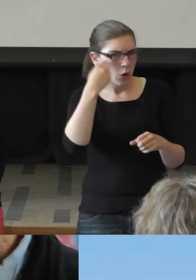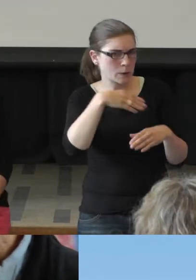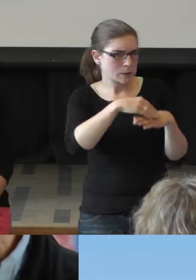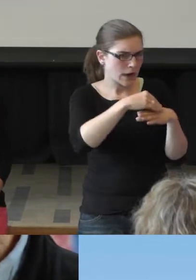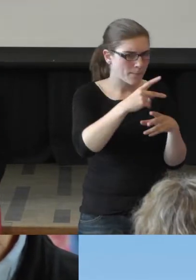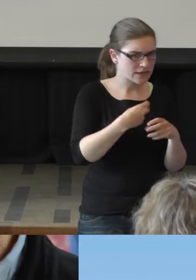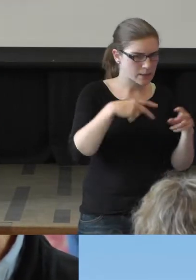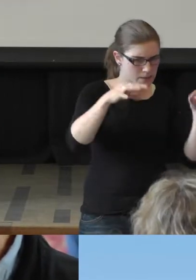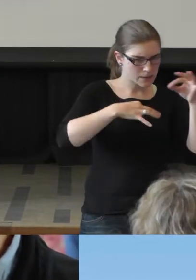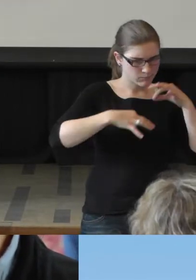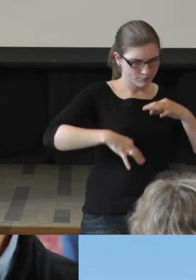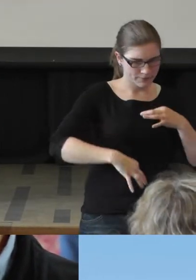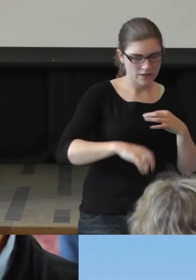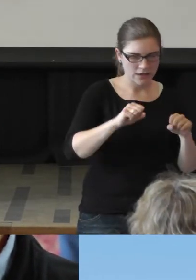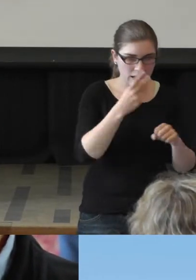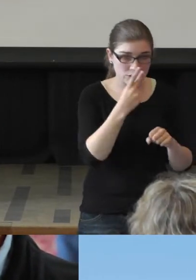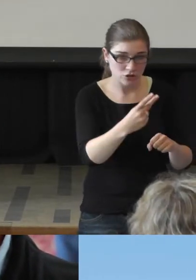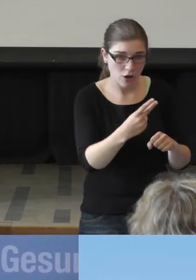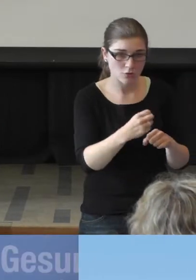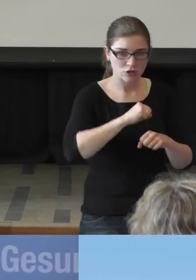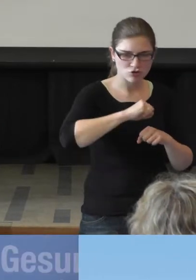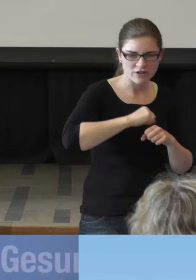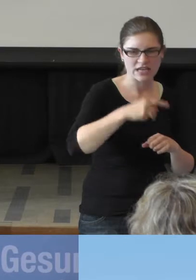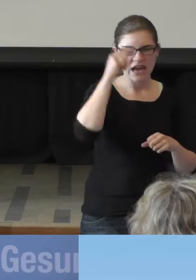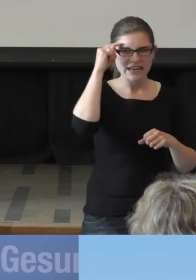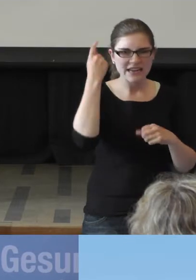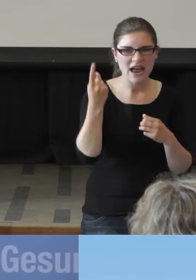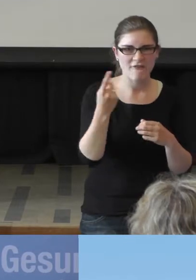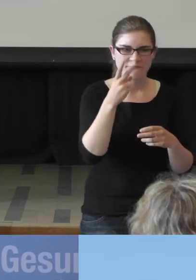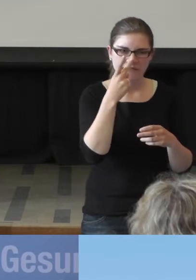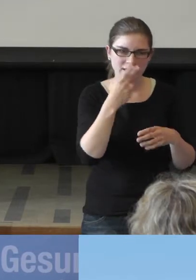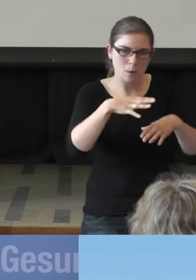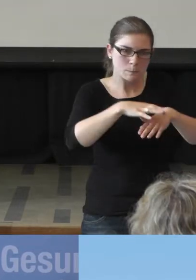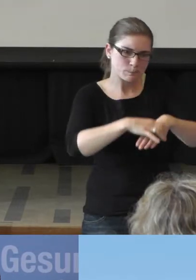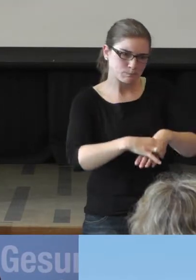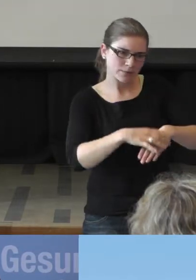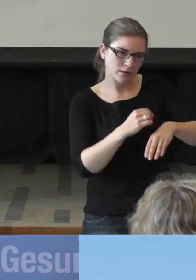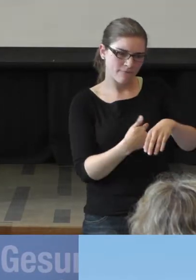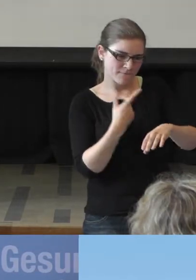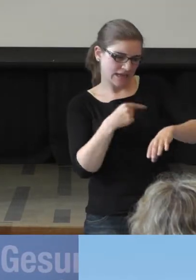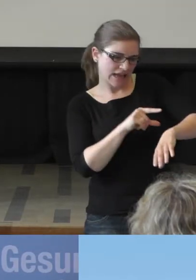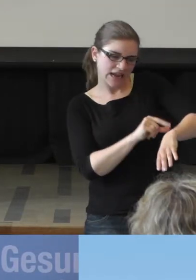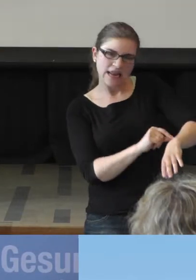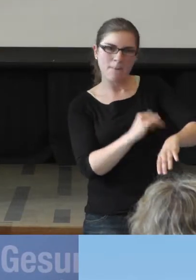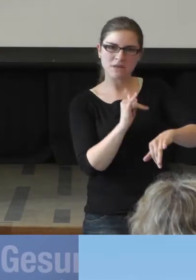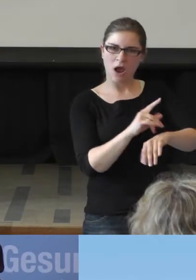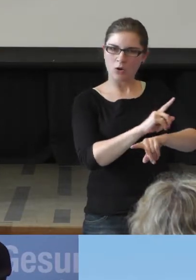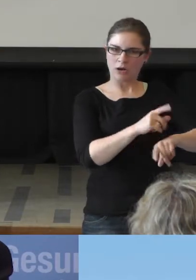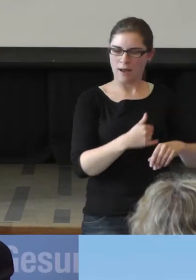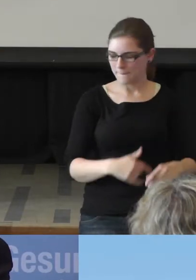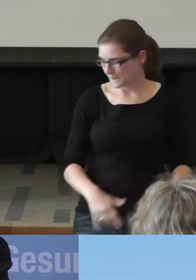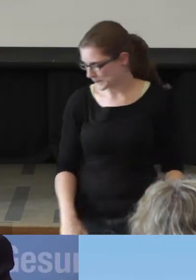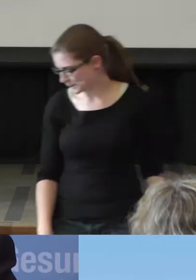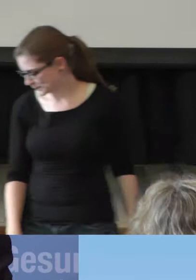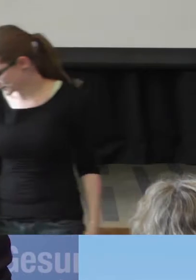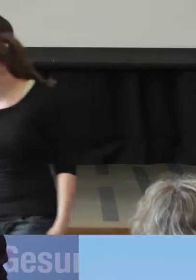der Nervengeschwindigkeit. Der Kollege würde gucken, wie eingeschränkt die Nerven sind und ich habe es unten nochmal dran geschrieben, dann kommt